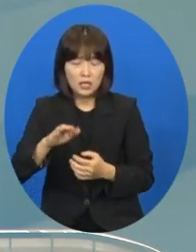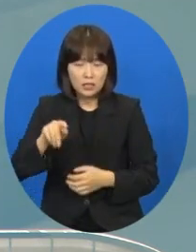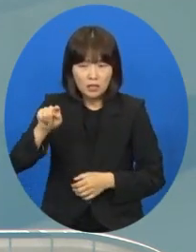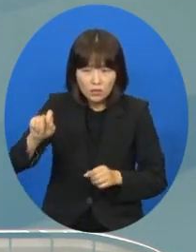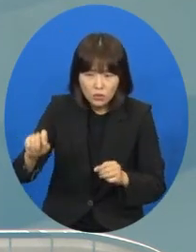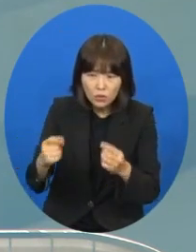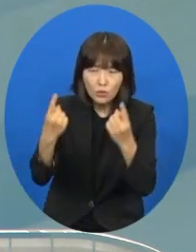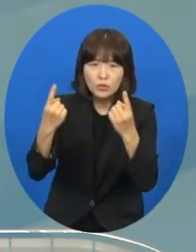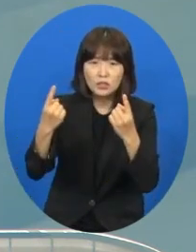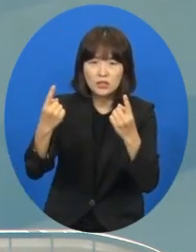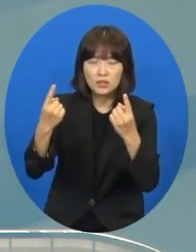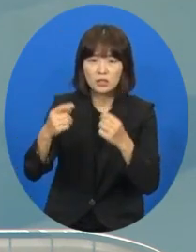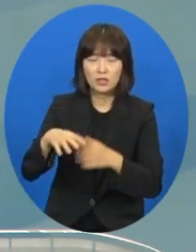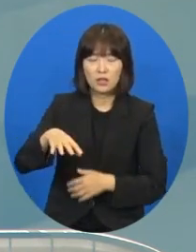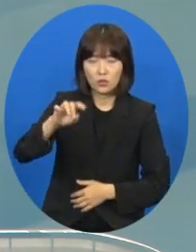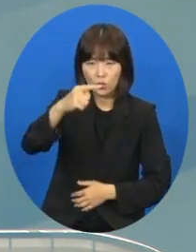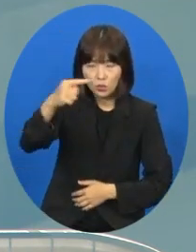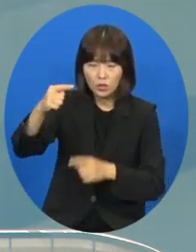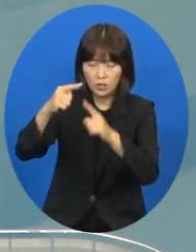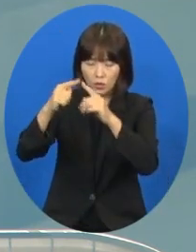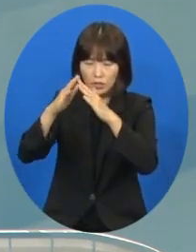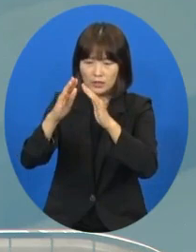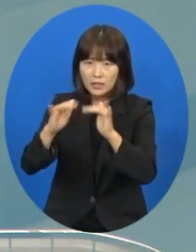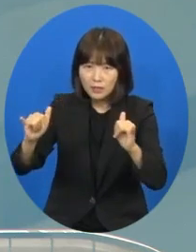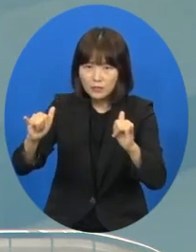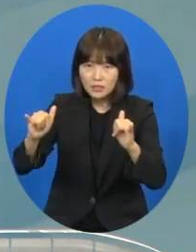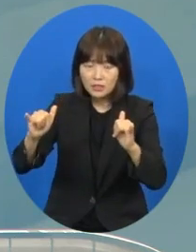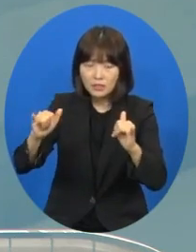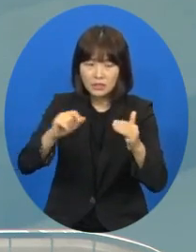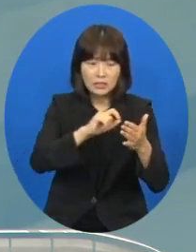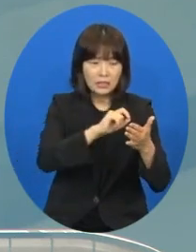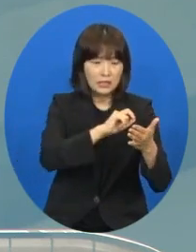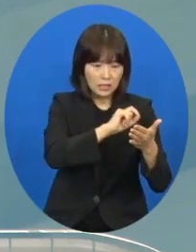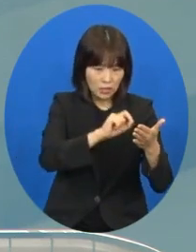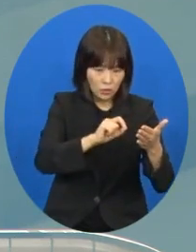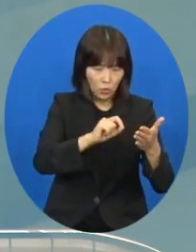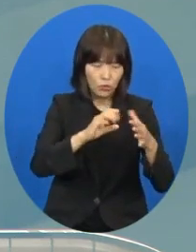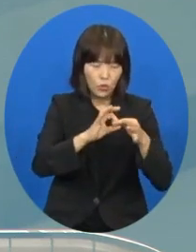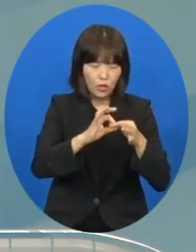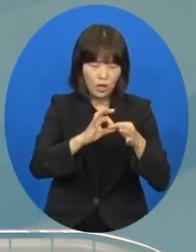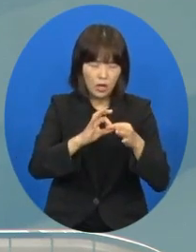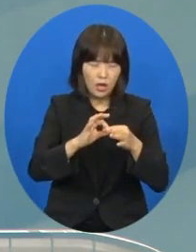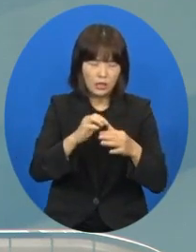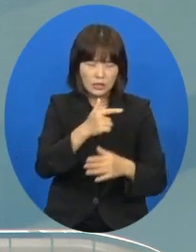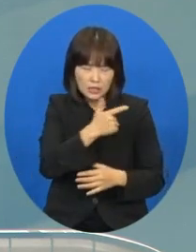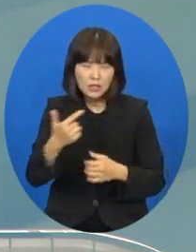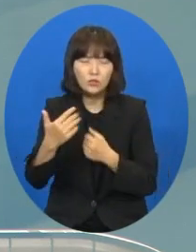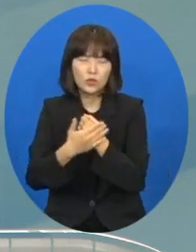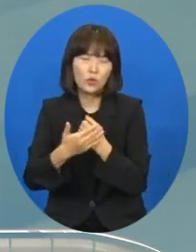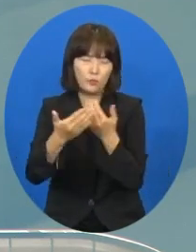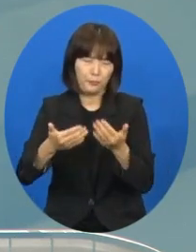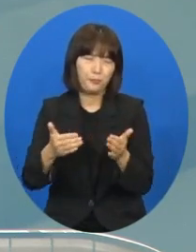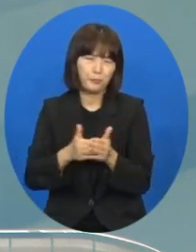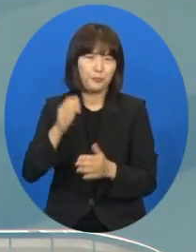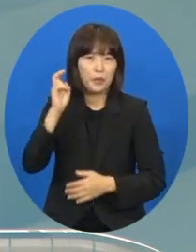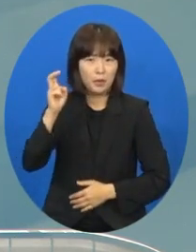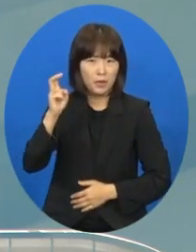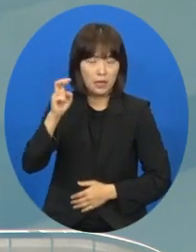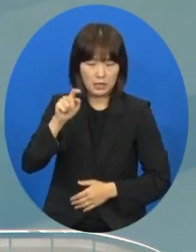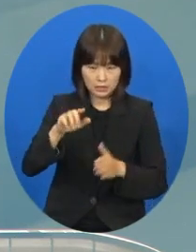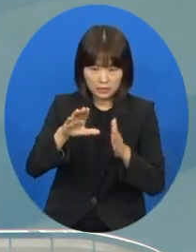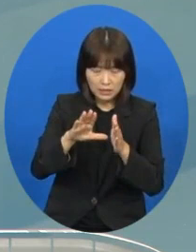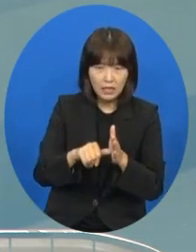교인들은 이 기사로 인하여 엄청난 위로를 받았을 거예요. 그때 당시에 예수